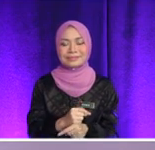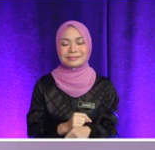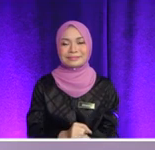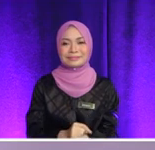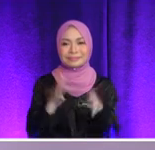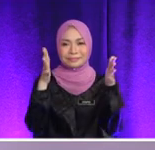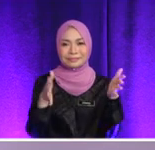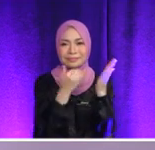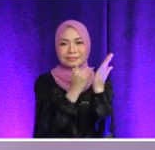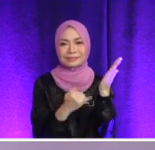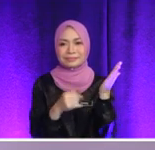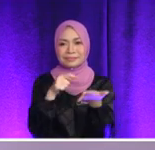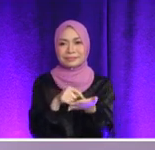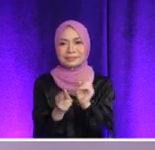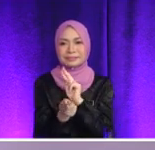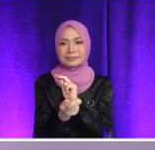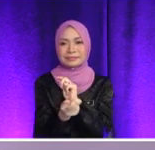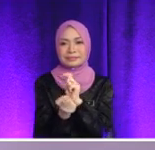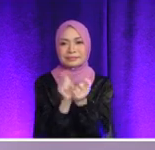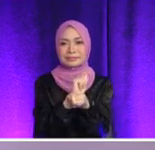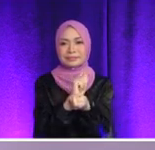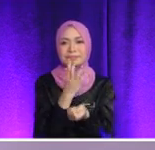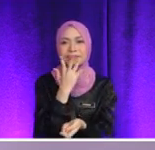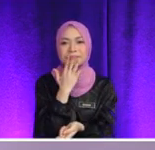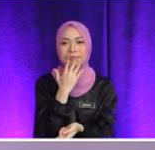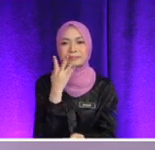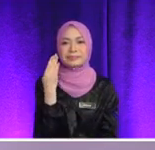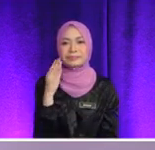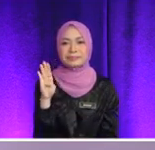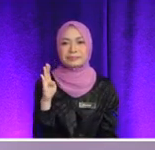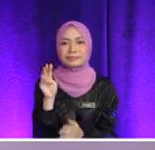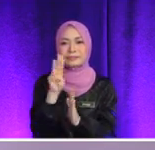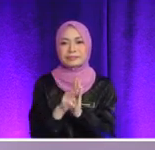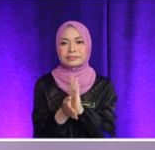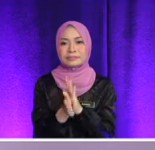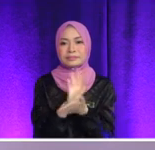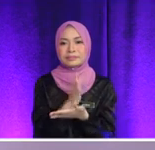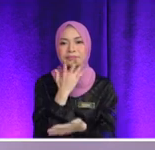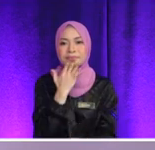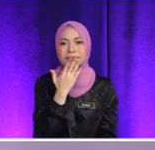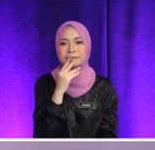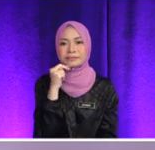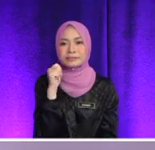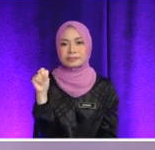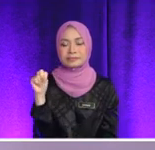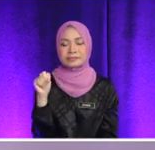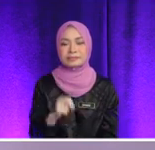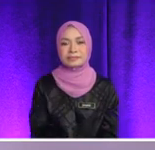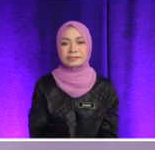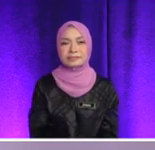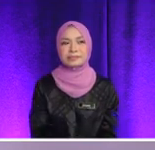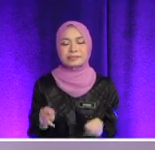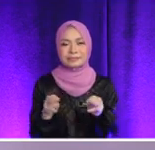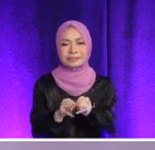menggunakan warna ungu oke satu warna yang lain oke Begitu juga dengan langit Oke bagian langit